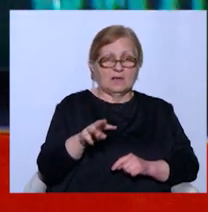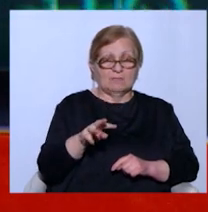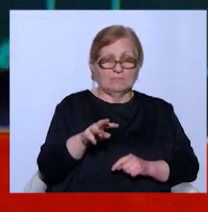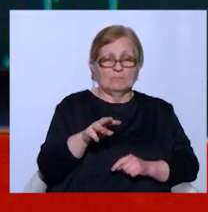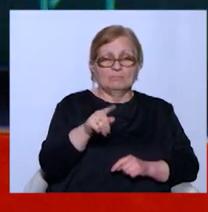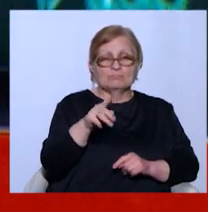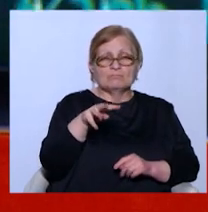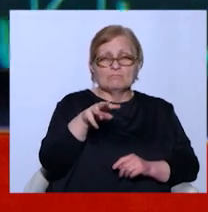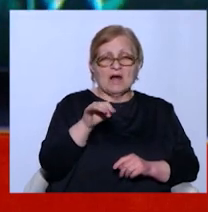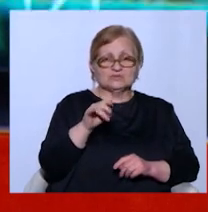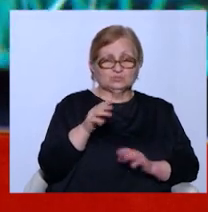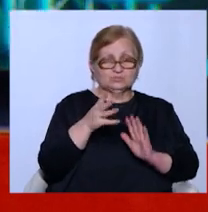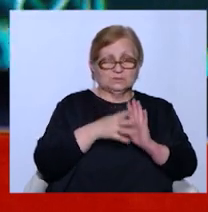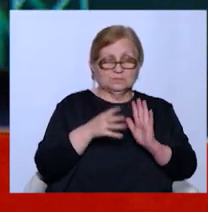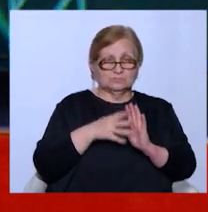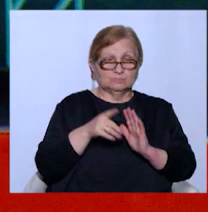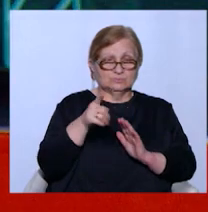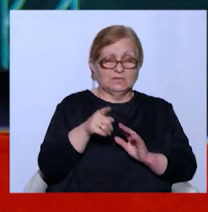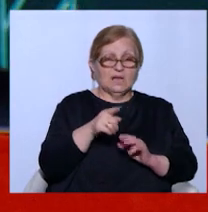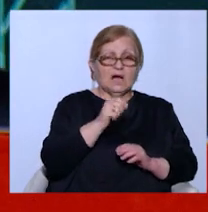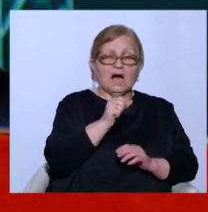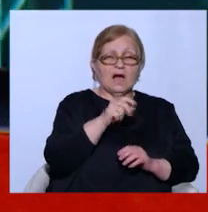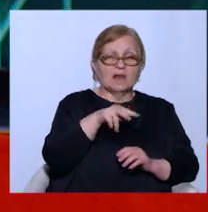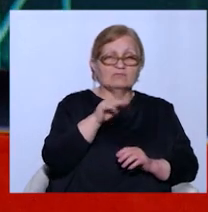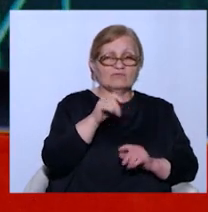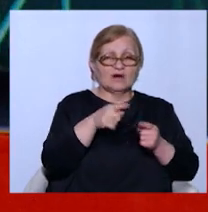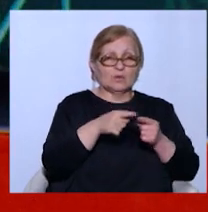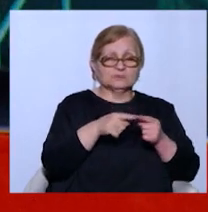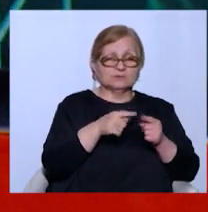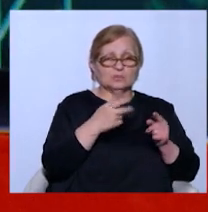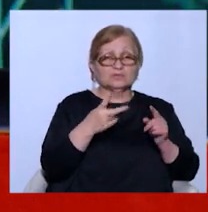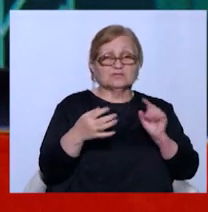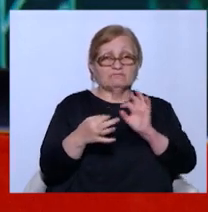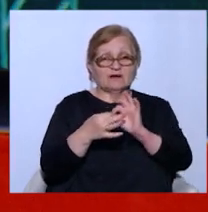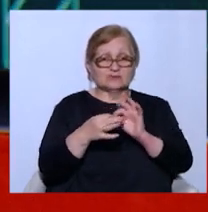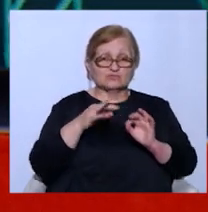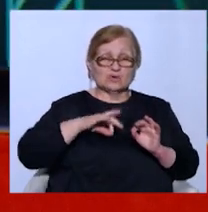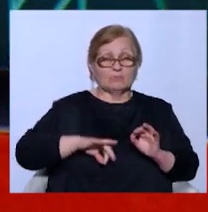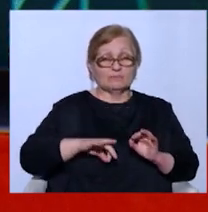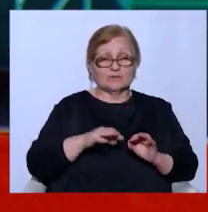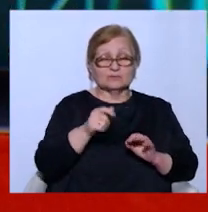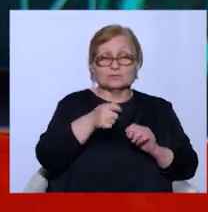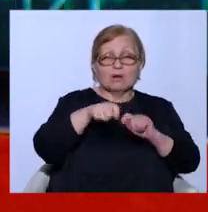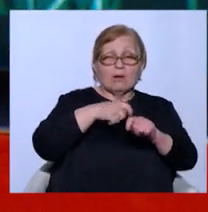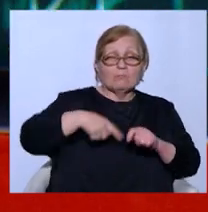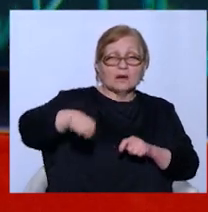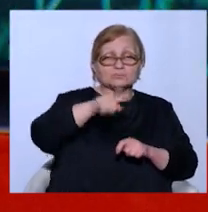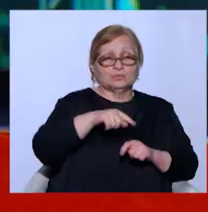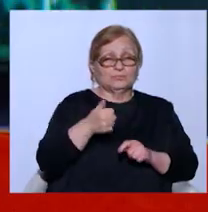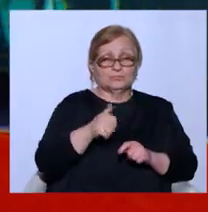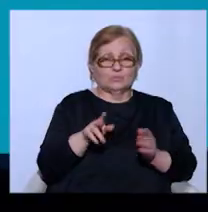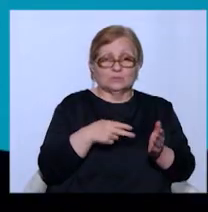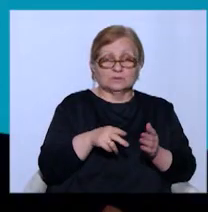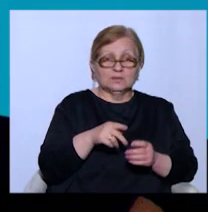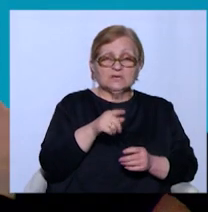სამკუთხედი. მოცემული გვაქვს ალფა კუთხე. აი ესე ვიცით ალფა კუთხეს დაკავშირება გვინდა და გამოყენება ფართობის გამოთვლაში, თქვათ. სინუს